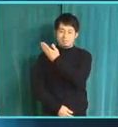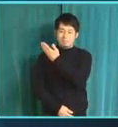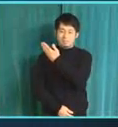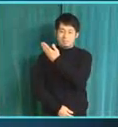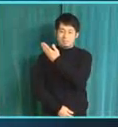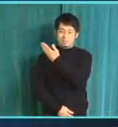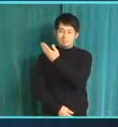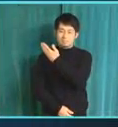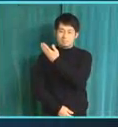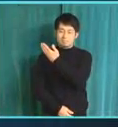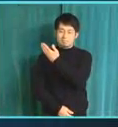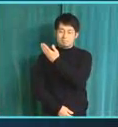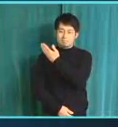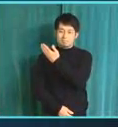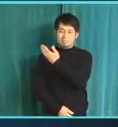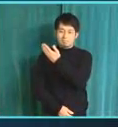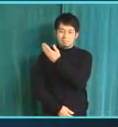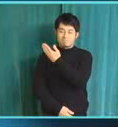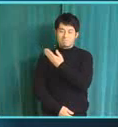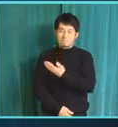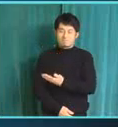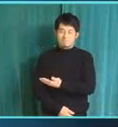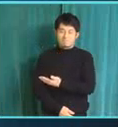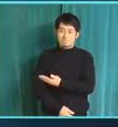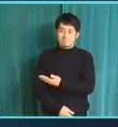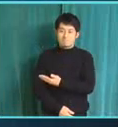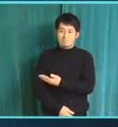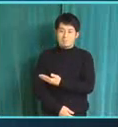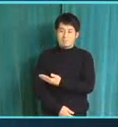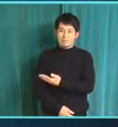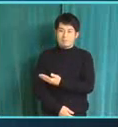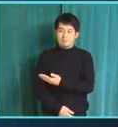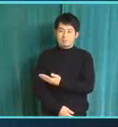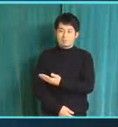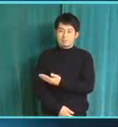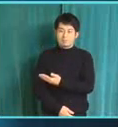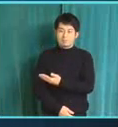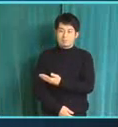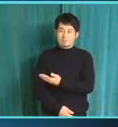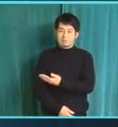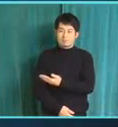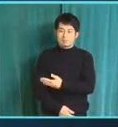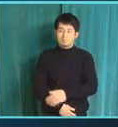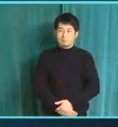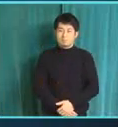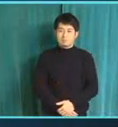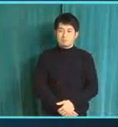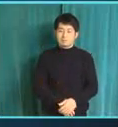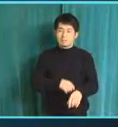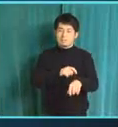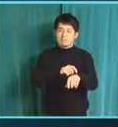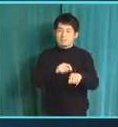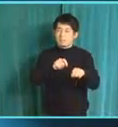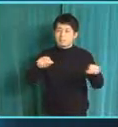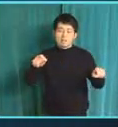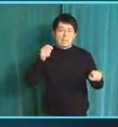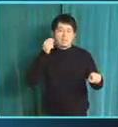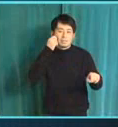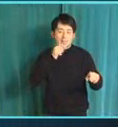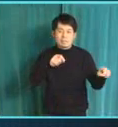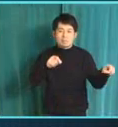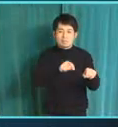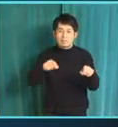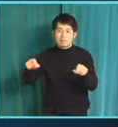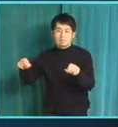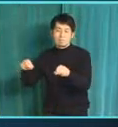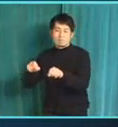時給1160円です。 はい、それ以外の非常勤職員の方は1030円です。 また長い時間の勤務